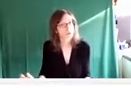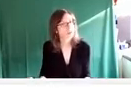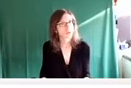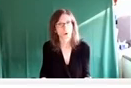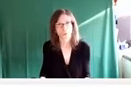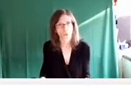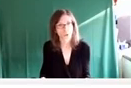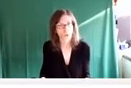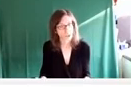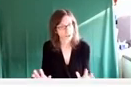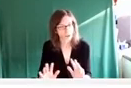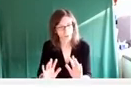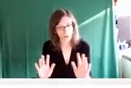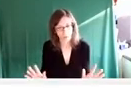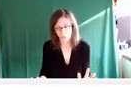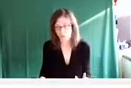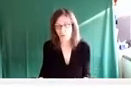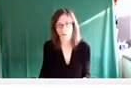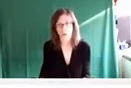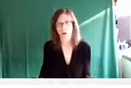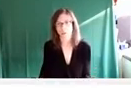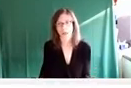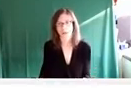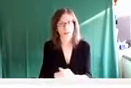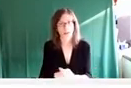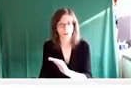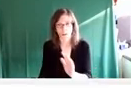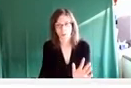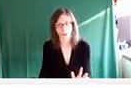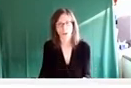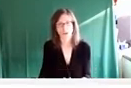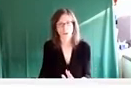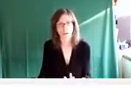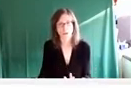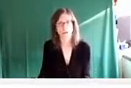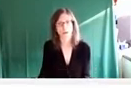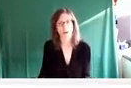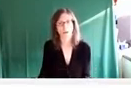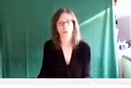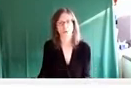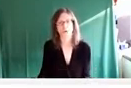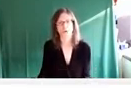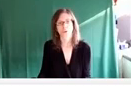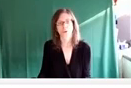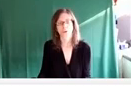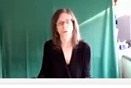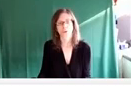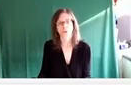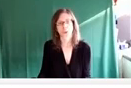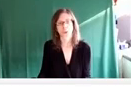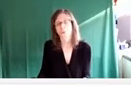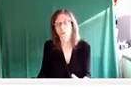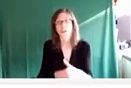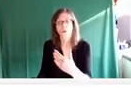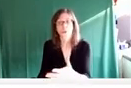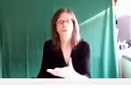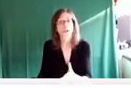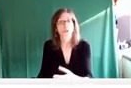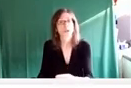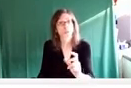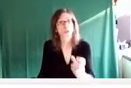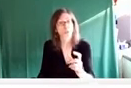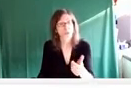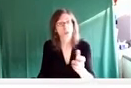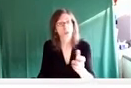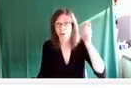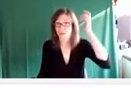pas. C'est selon vos besoins. Encore là, il n'y a pas de pratique, il n'y a pas de one size. C'est vraiment toujours selon vos besoins. Mais c'est un outil